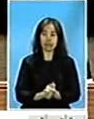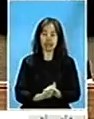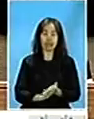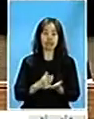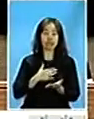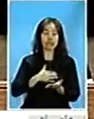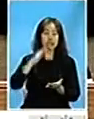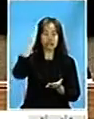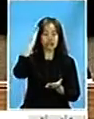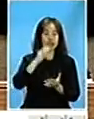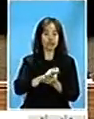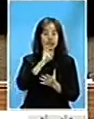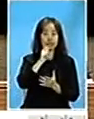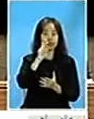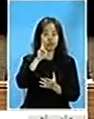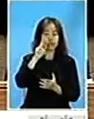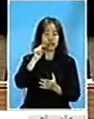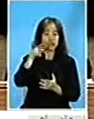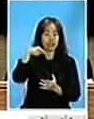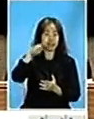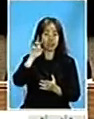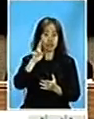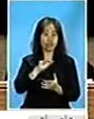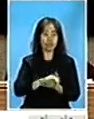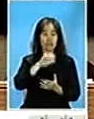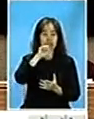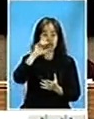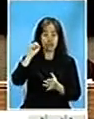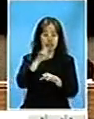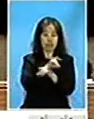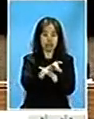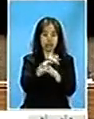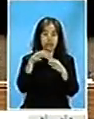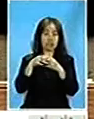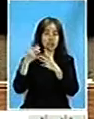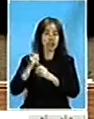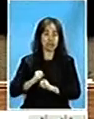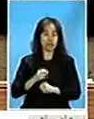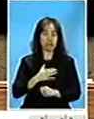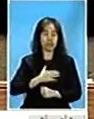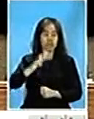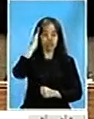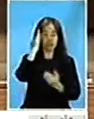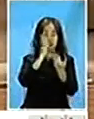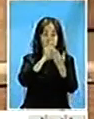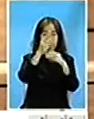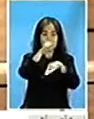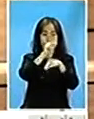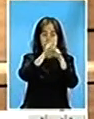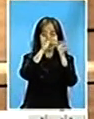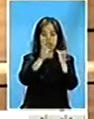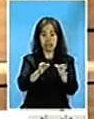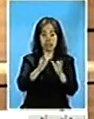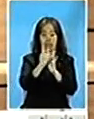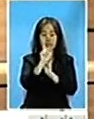รผมอัฐพรพลบุตรสมาชิกสภาผู้แทนราษฎรเพชรบุรีพรรคประชาธิปัตย์ผมประท้วงการวินิจฉัยของท่านประธานตามข้อ8น